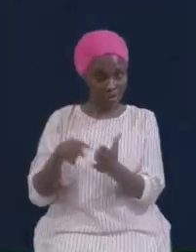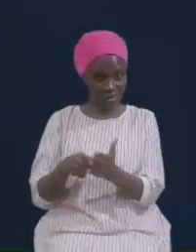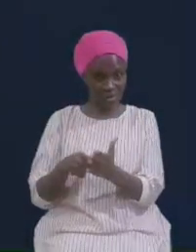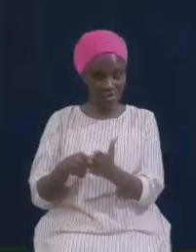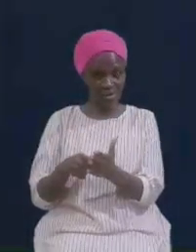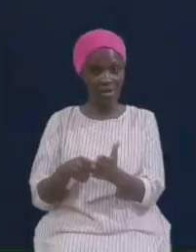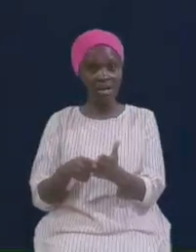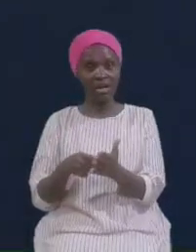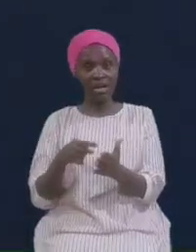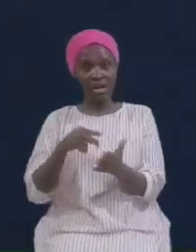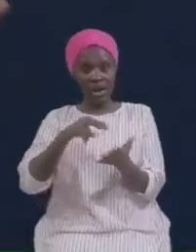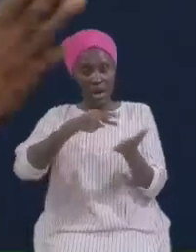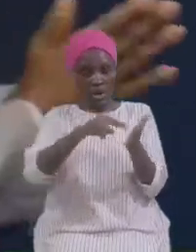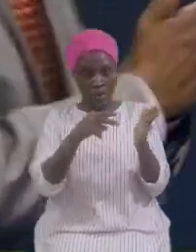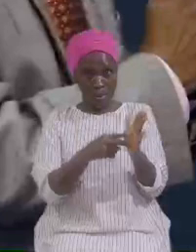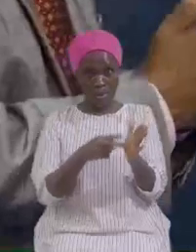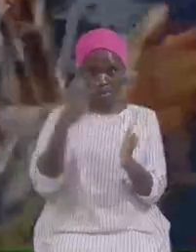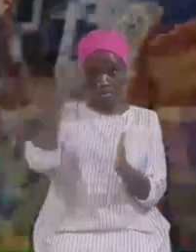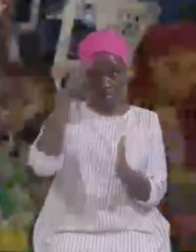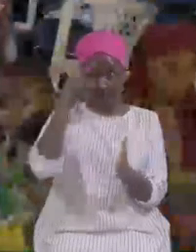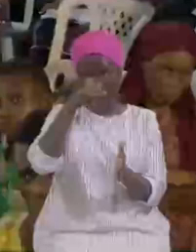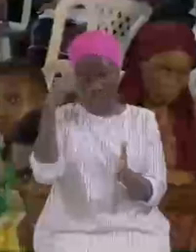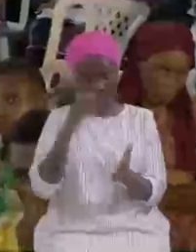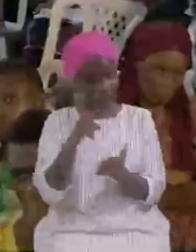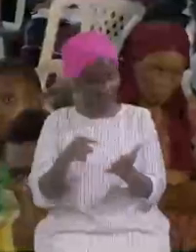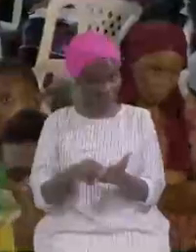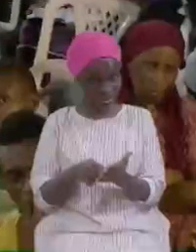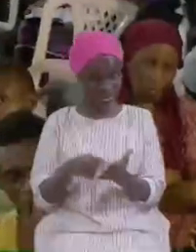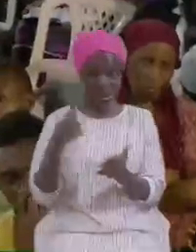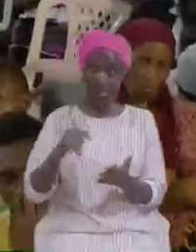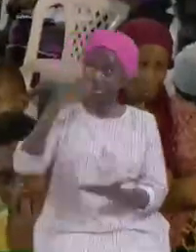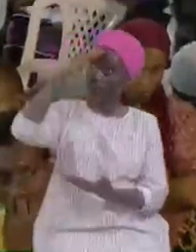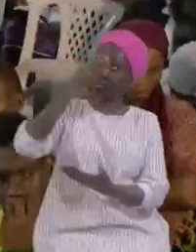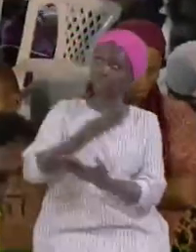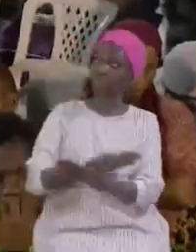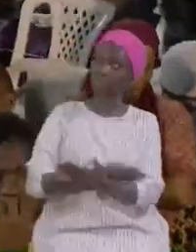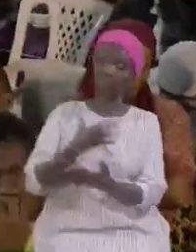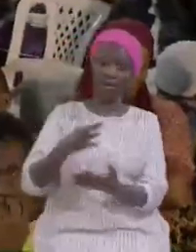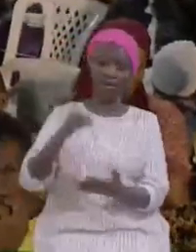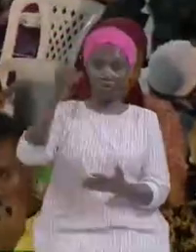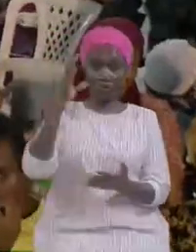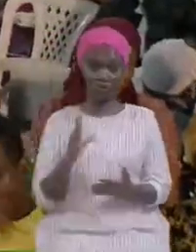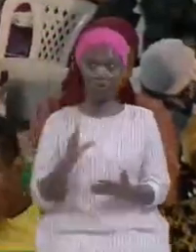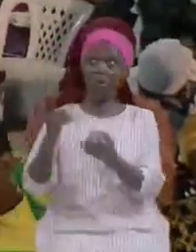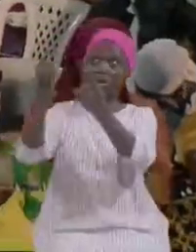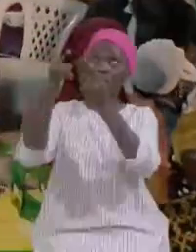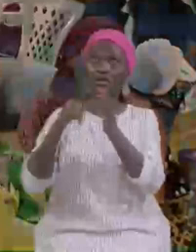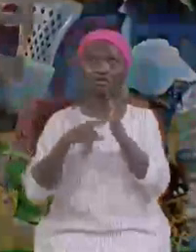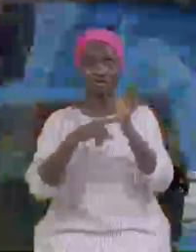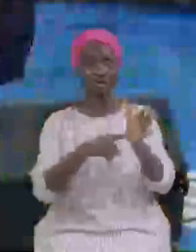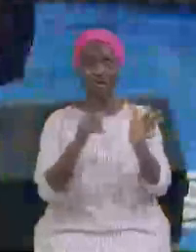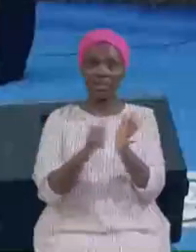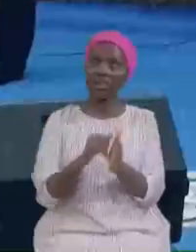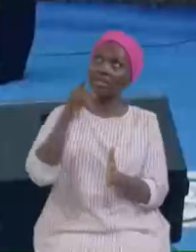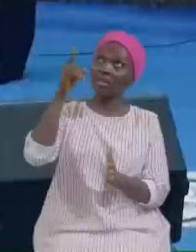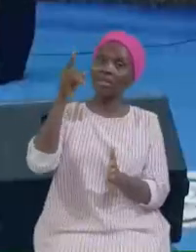c'est pour cette fin, et pour cela, il dit, le Fils de Dieu a paru afin